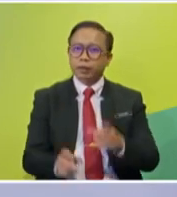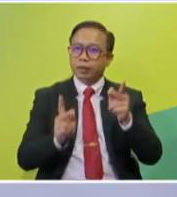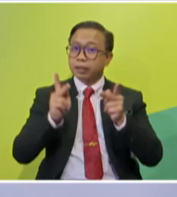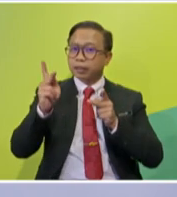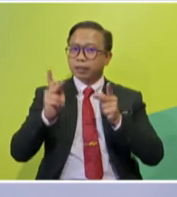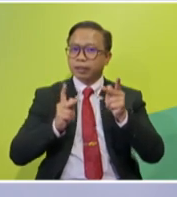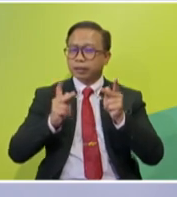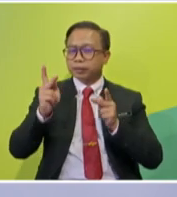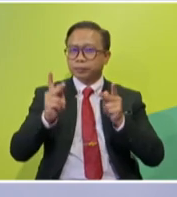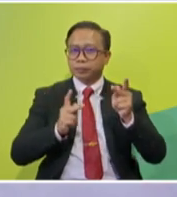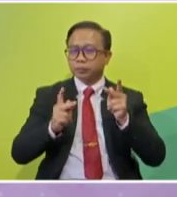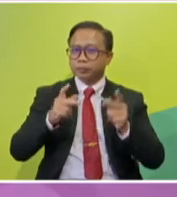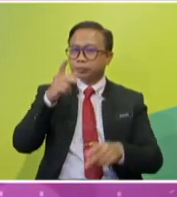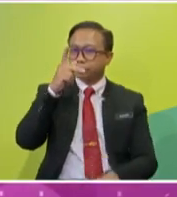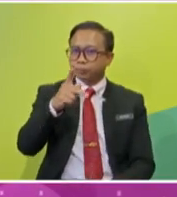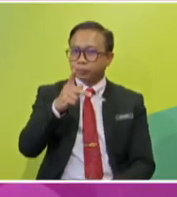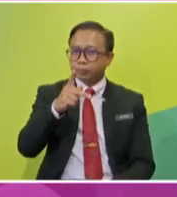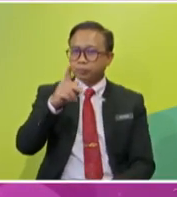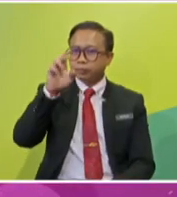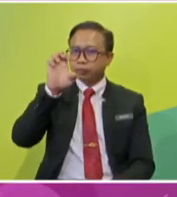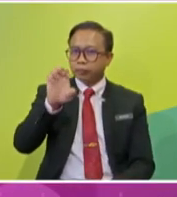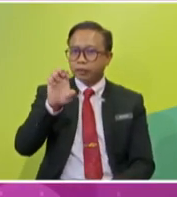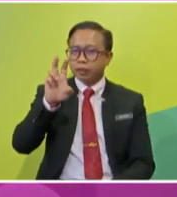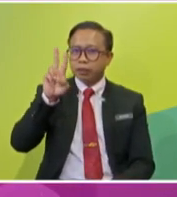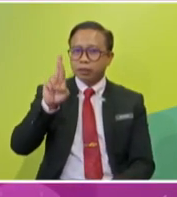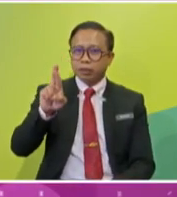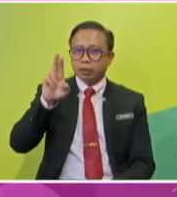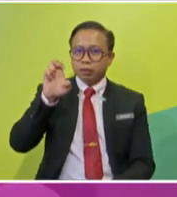Rita kereta kereta